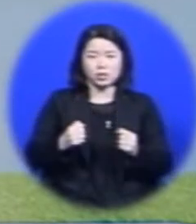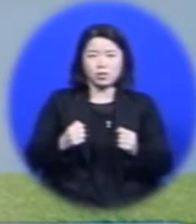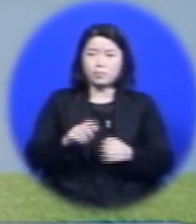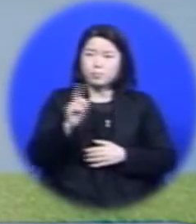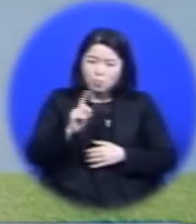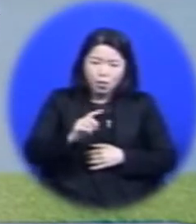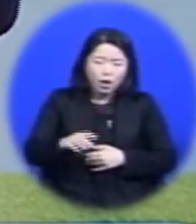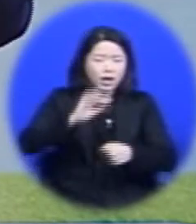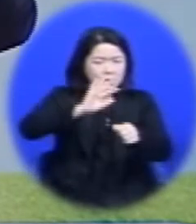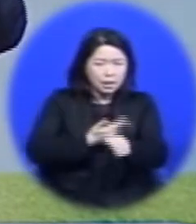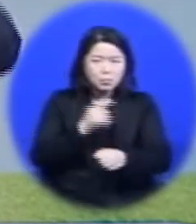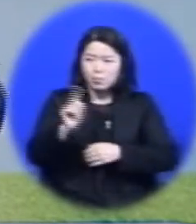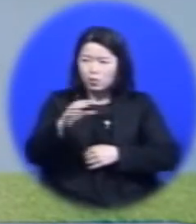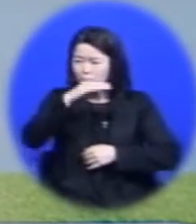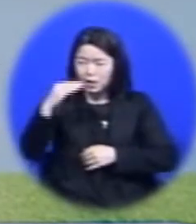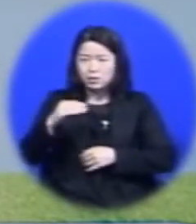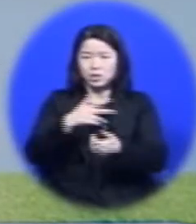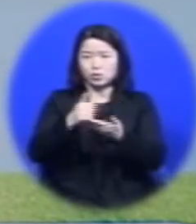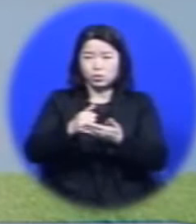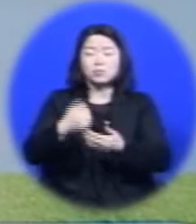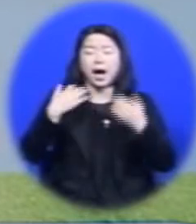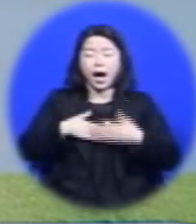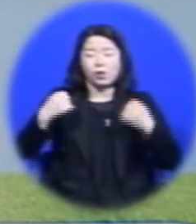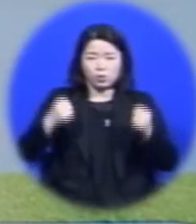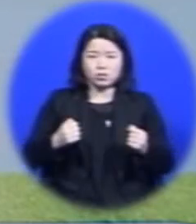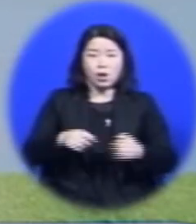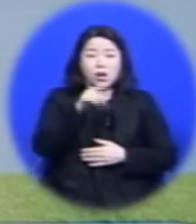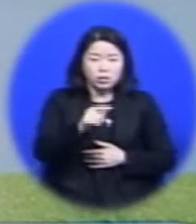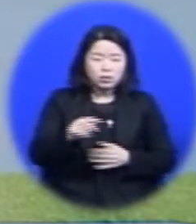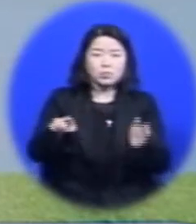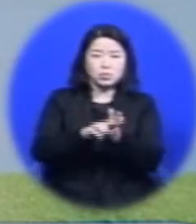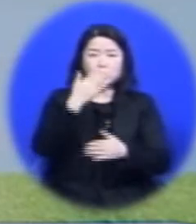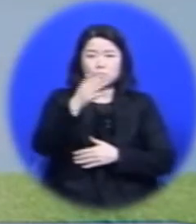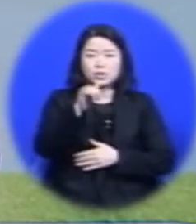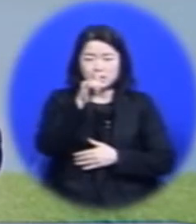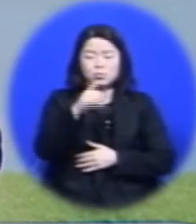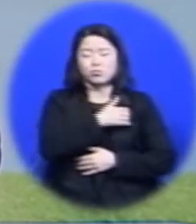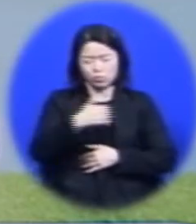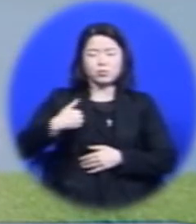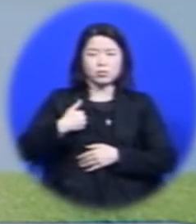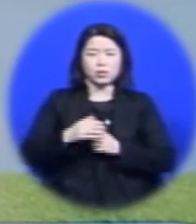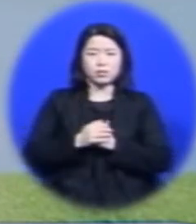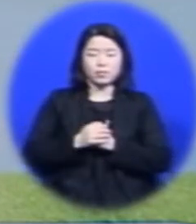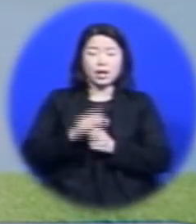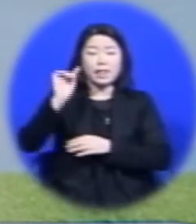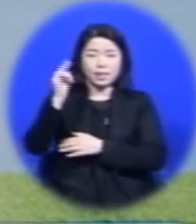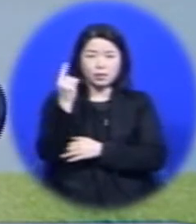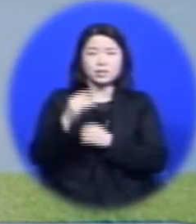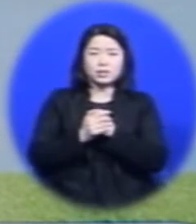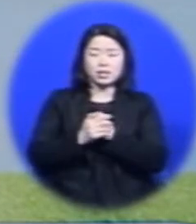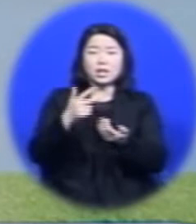뭐가 잘못된 이제 주님을 알고 계시잖아요 그걸 믿을 수 있으면 그걸 충분 한 겁니다 다윗은